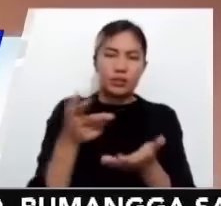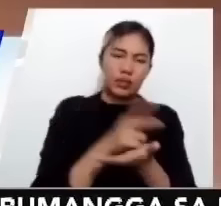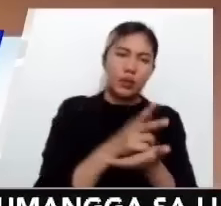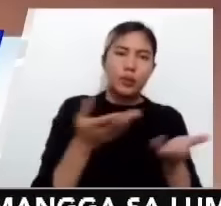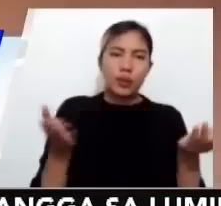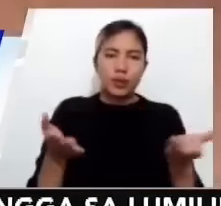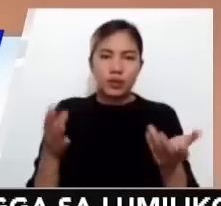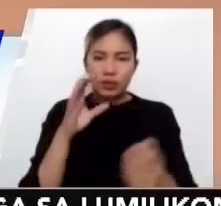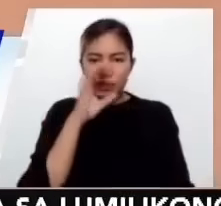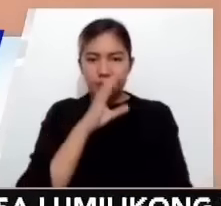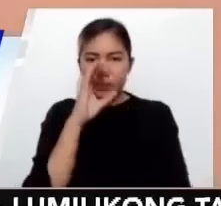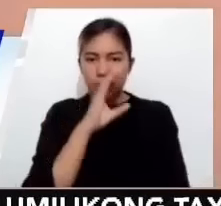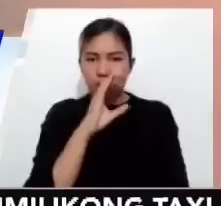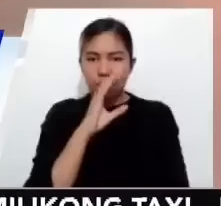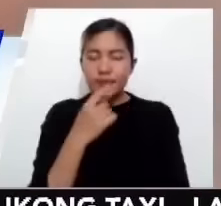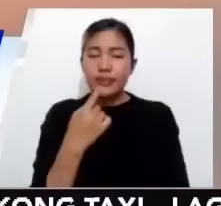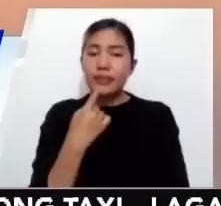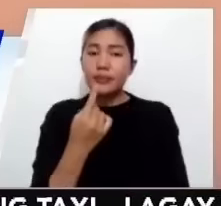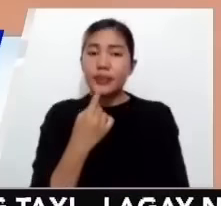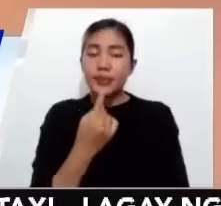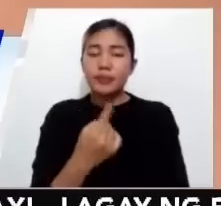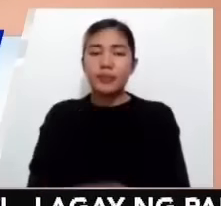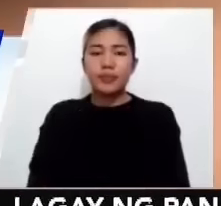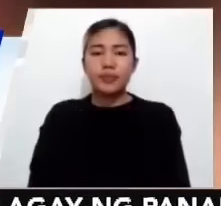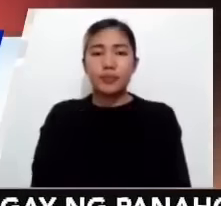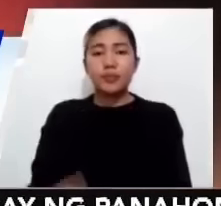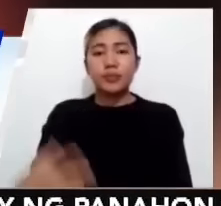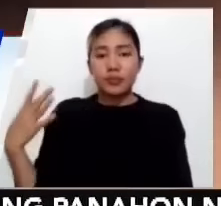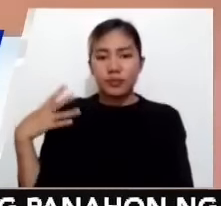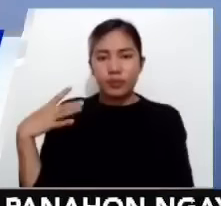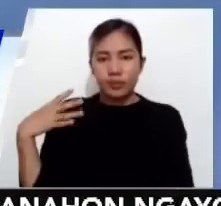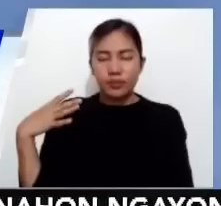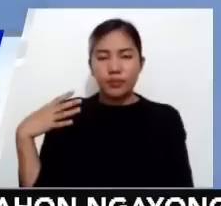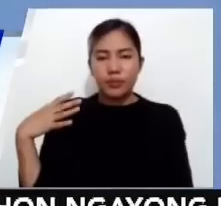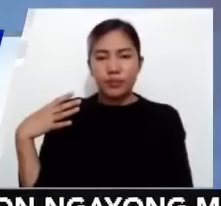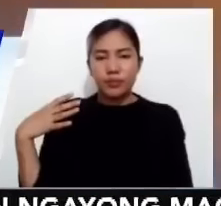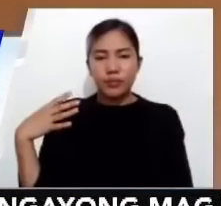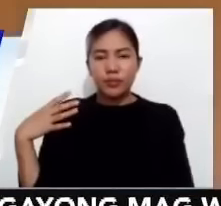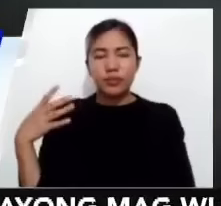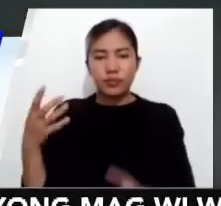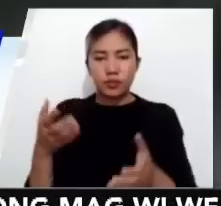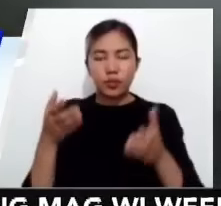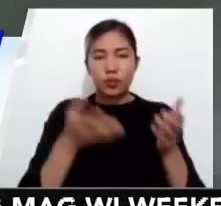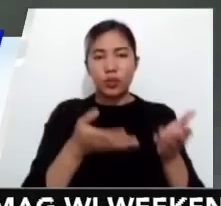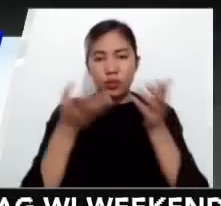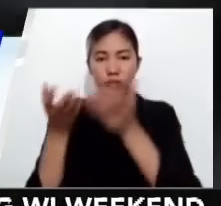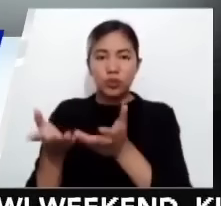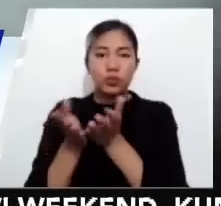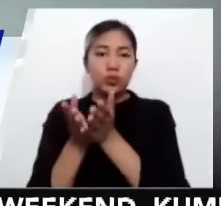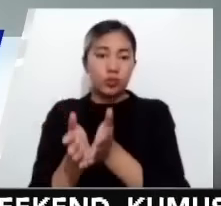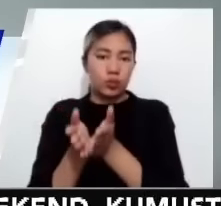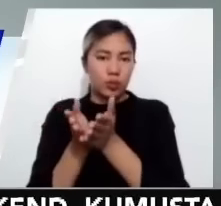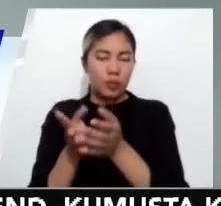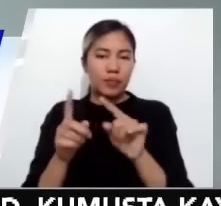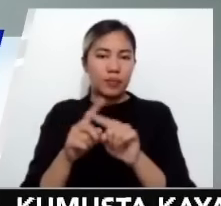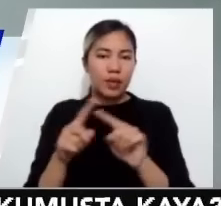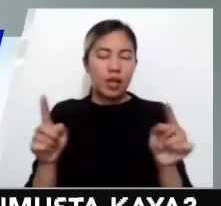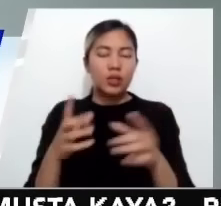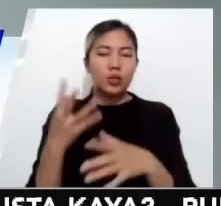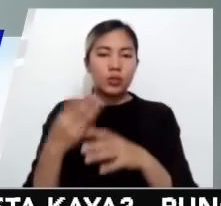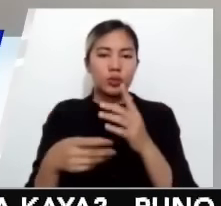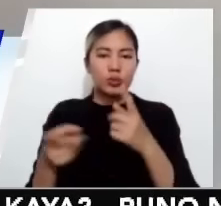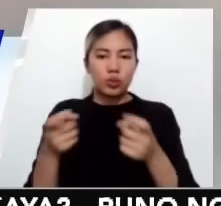sa mga saksi, naghihintay ang wing van na makasakay sa isang barge sa Hagnaya Port. Pero nawalan umano ng control ang